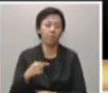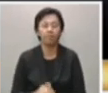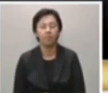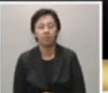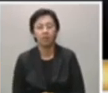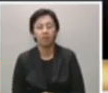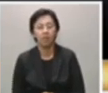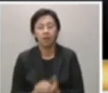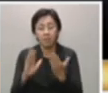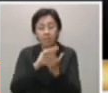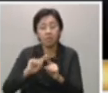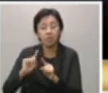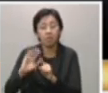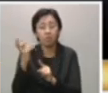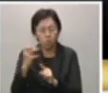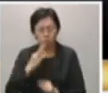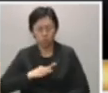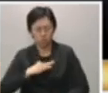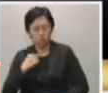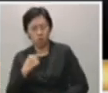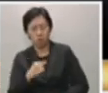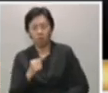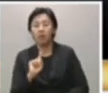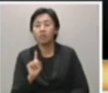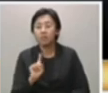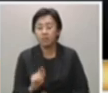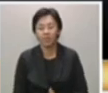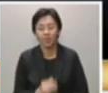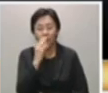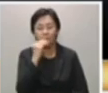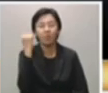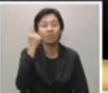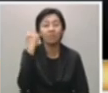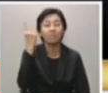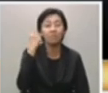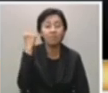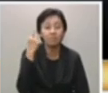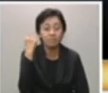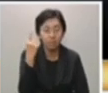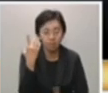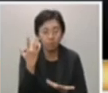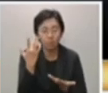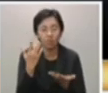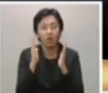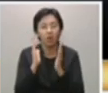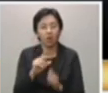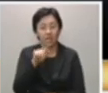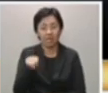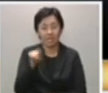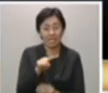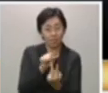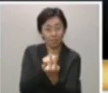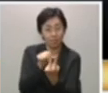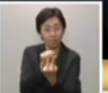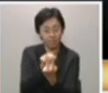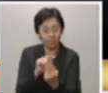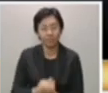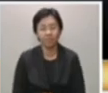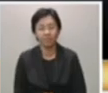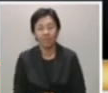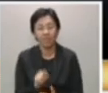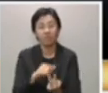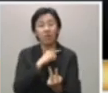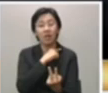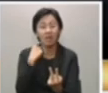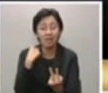ในสังคมโลกด้วยเช่นการพูดกับนักท่องเที่ยวชาวอังกฤษ2คนที่ถูกฆาต